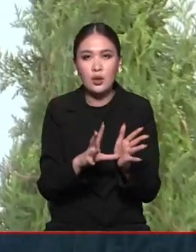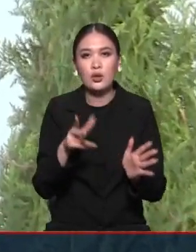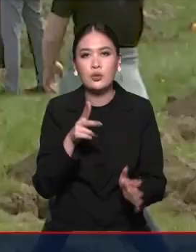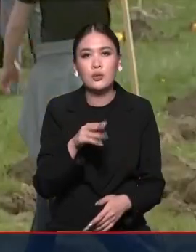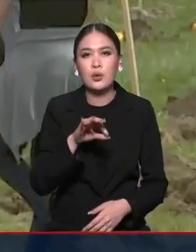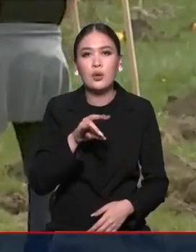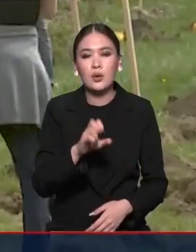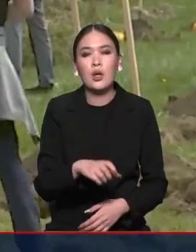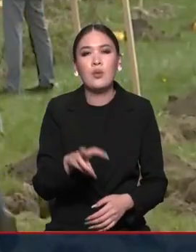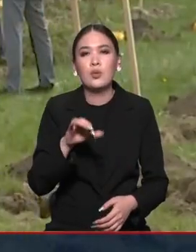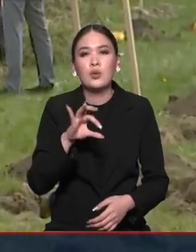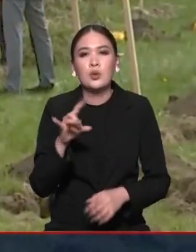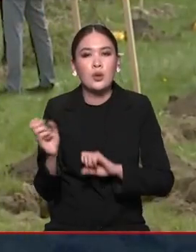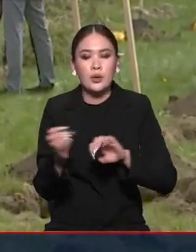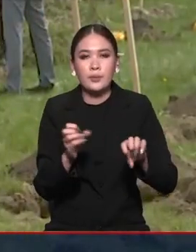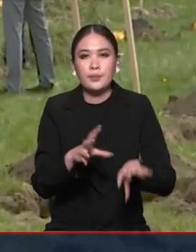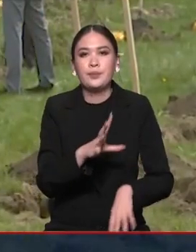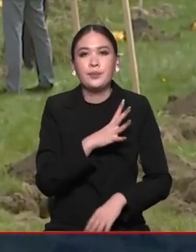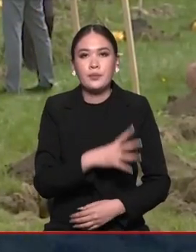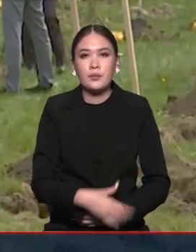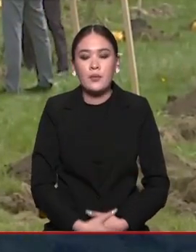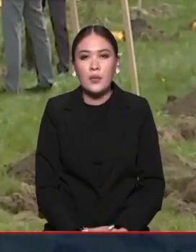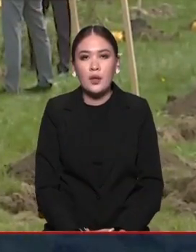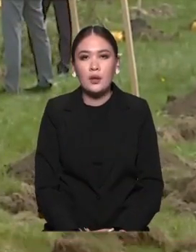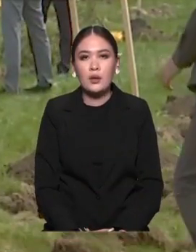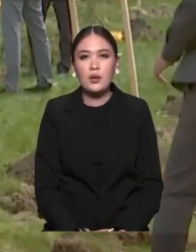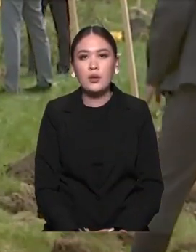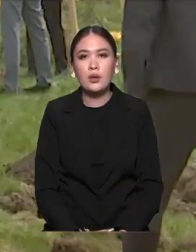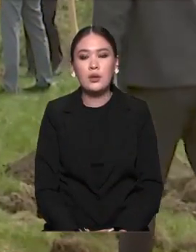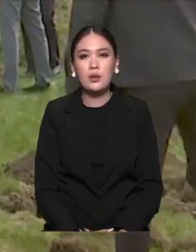мың тоннадан аса қоқыс шығарылды. Меруерт Мұратбек, Мирас Анитов, Жетісу облысынан.